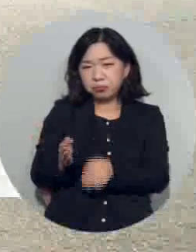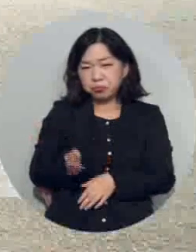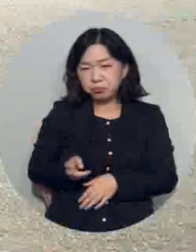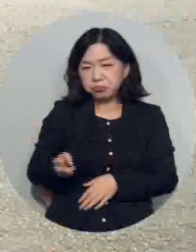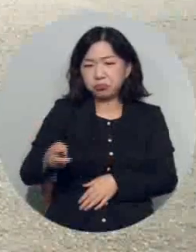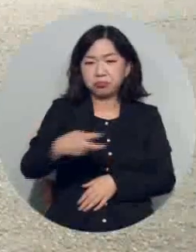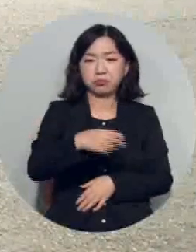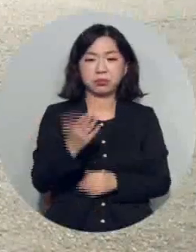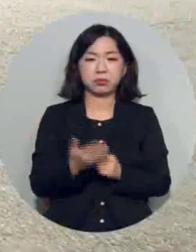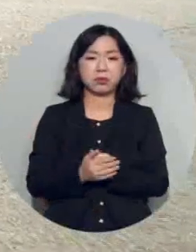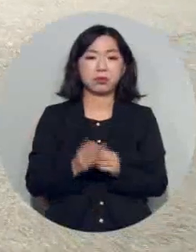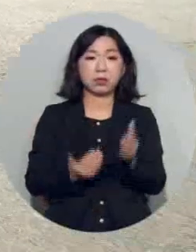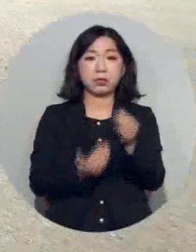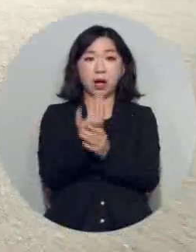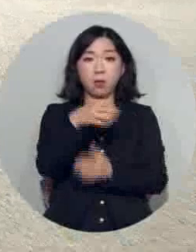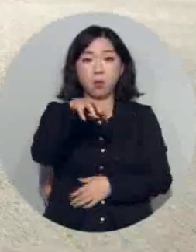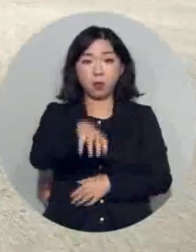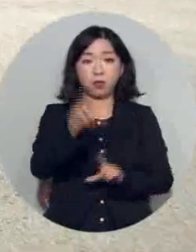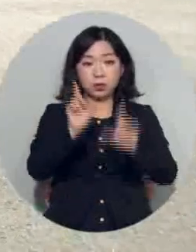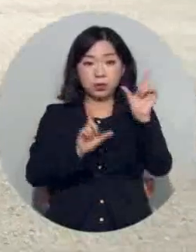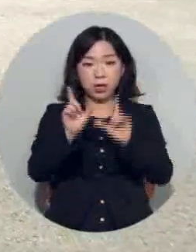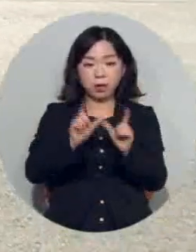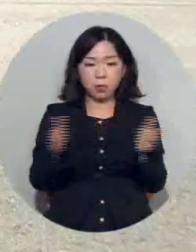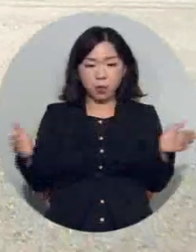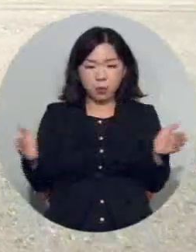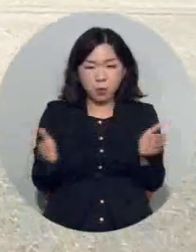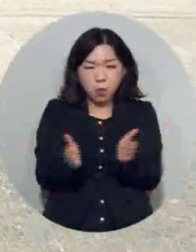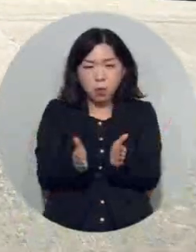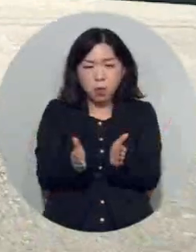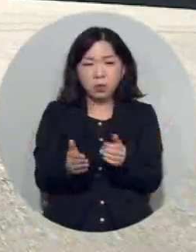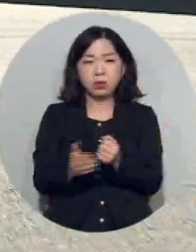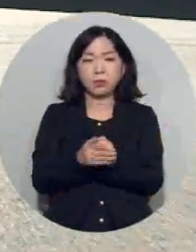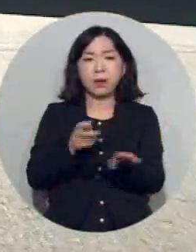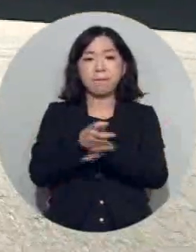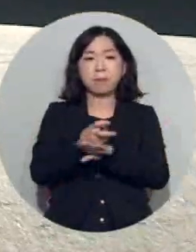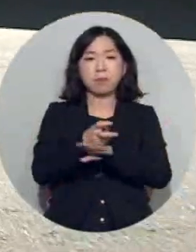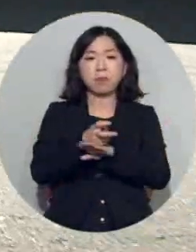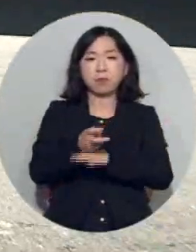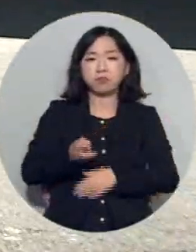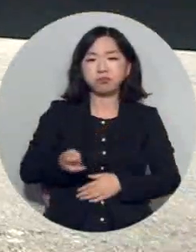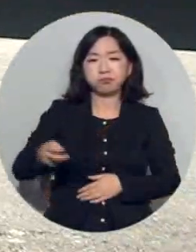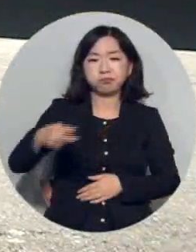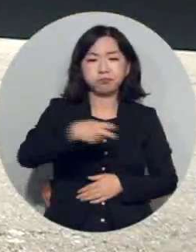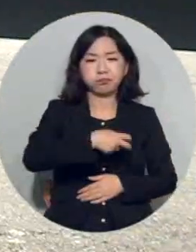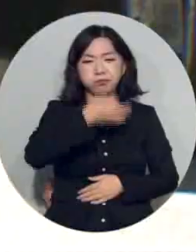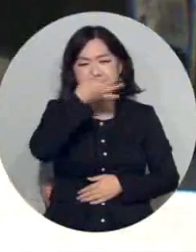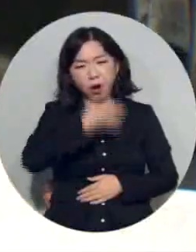이 사고가 난 현장인데 도로폭이 좁아 버스가 지나가기엔 역부족입니다.